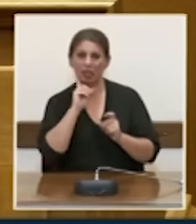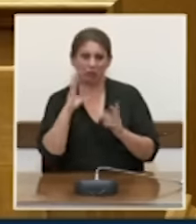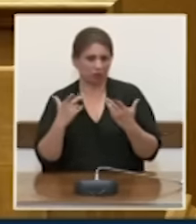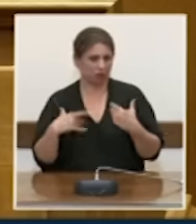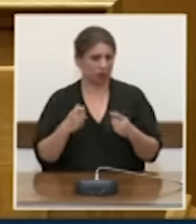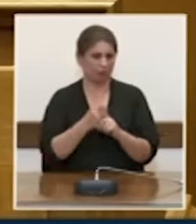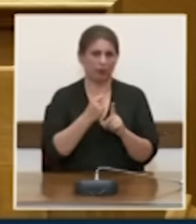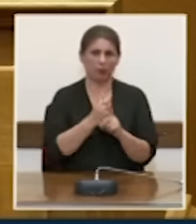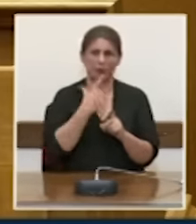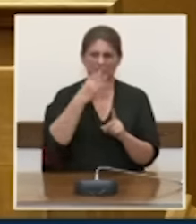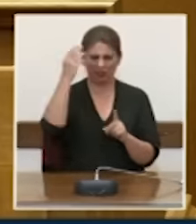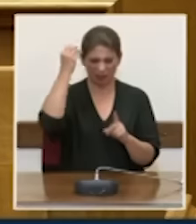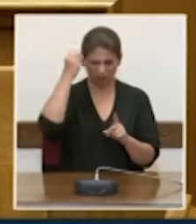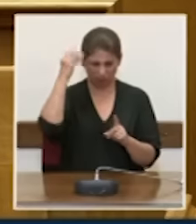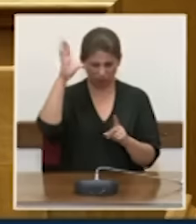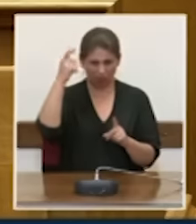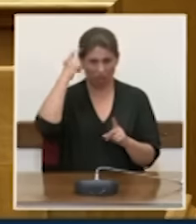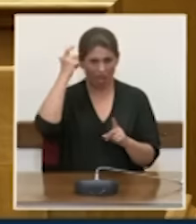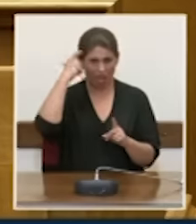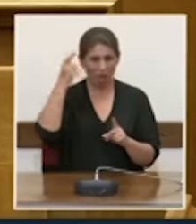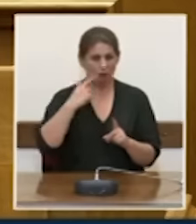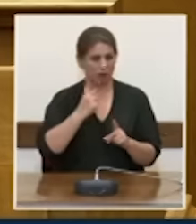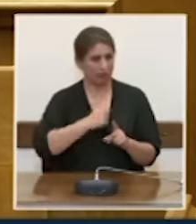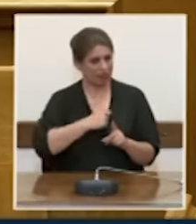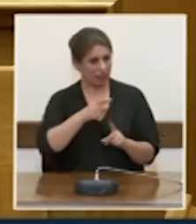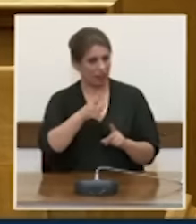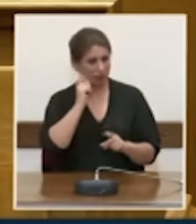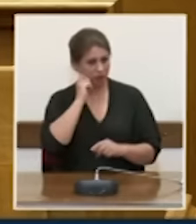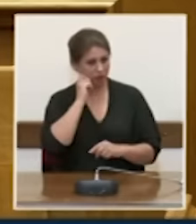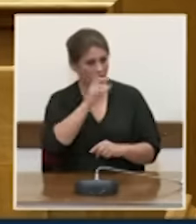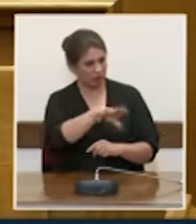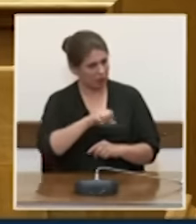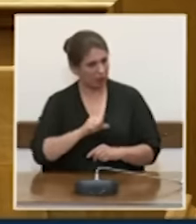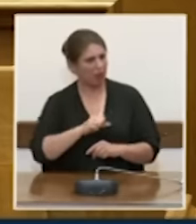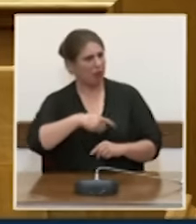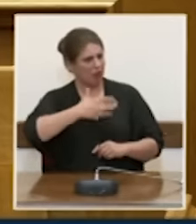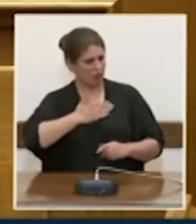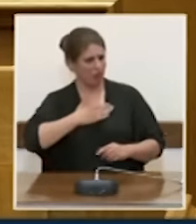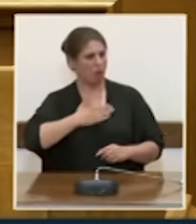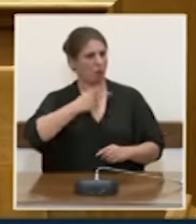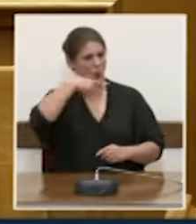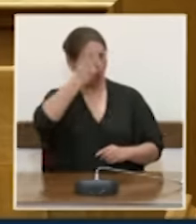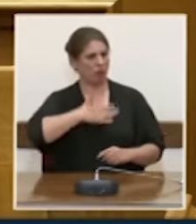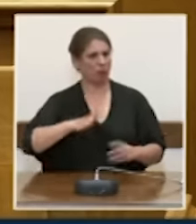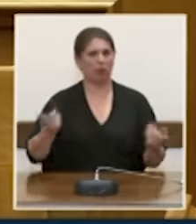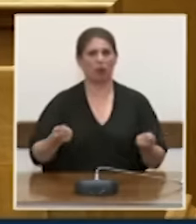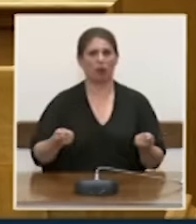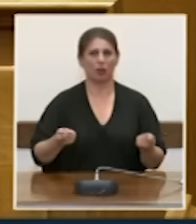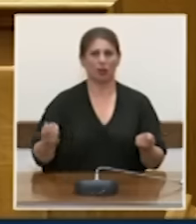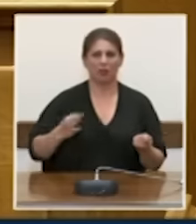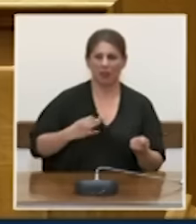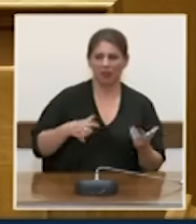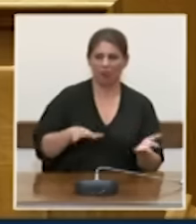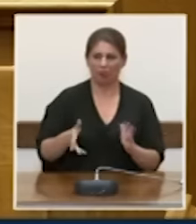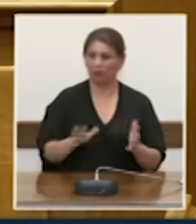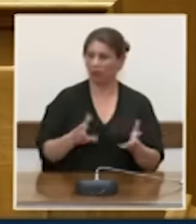στο σάπιο μυαλό του τη θεωρεί ιδιοκτησία του που μπορεί να την κάνει ό,τι θέλει, μας λέτε λίγο πολύ ότι της είχατε